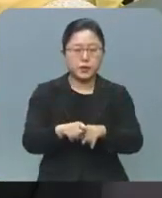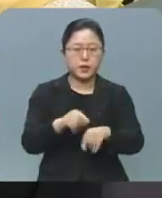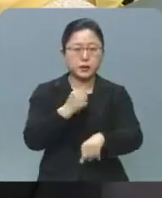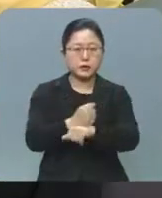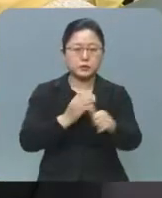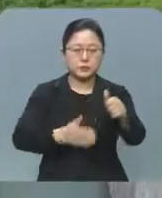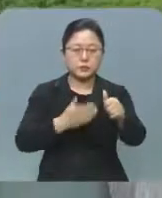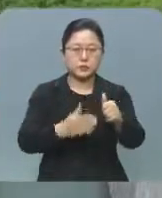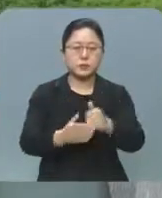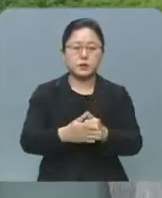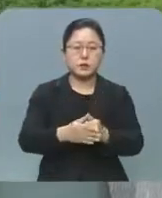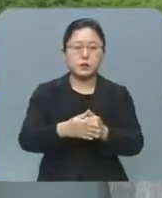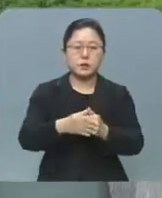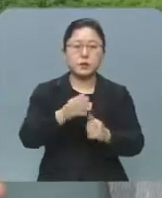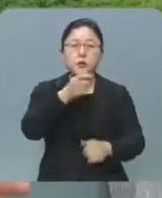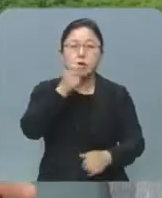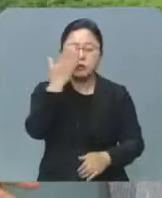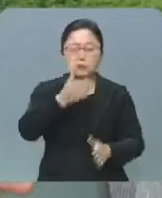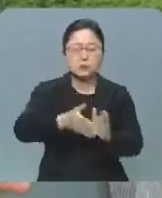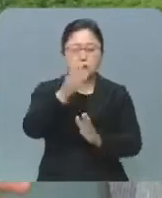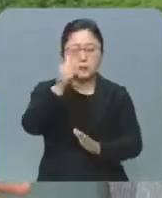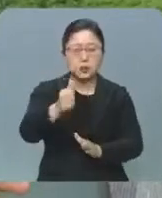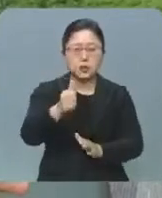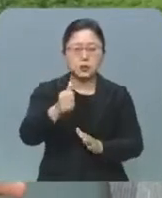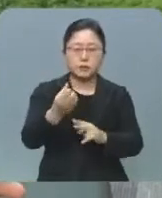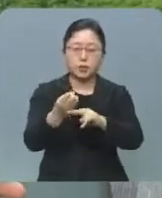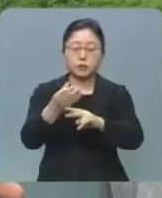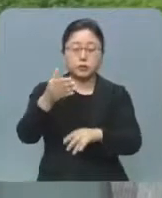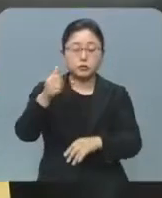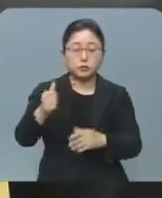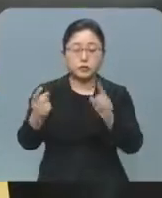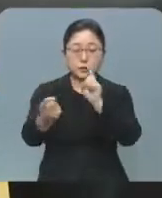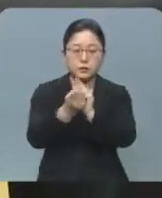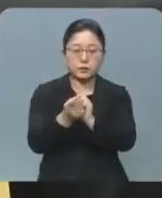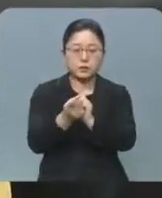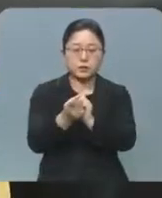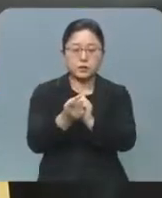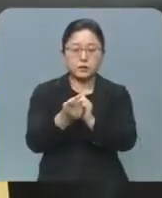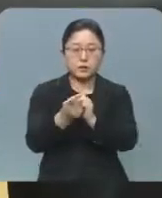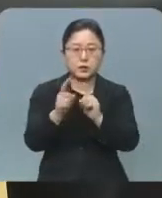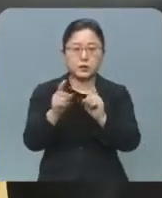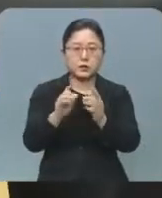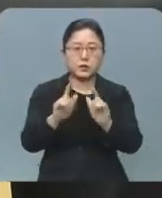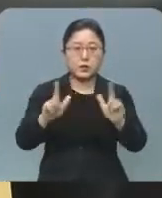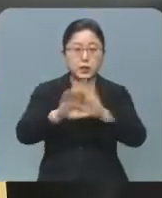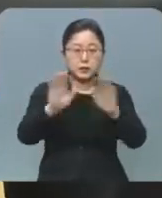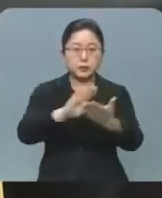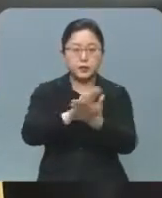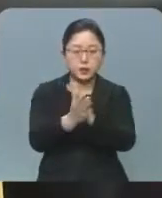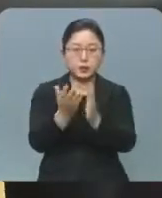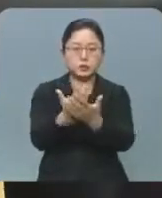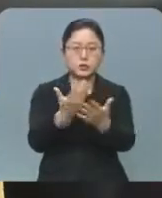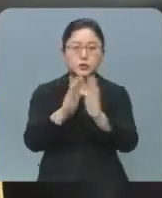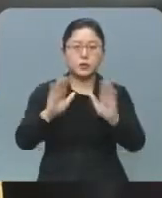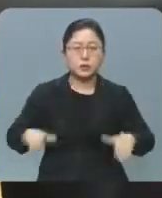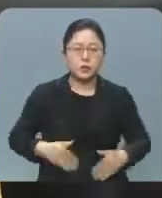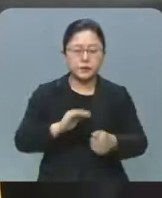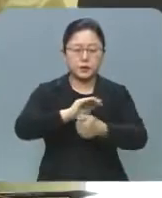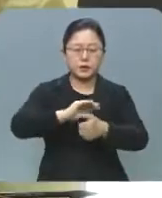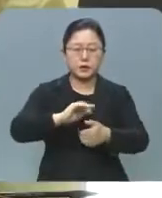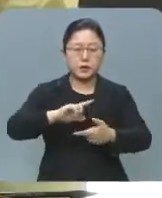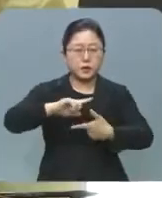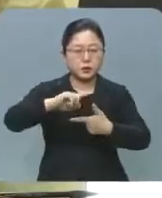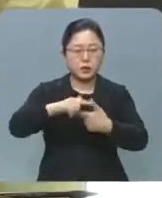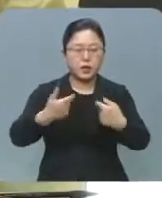당부했습니다. 권오봉 시장은 김철우 보성군수를 만난 자리에서 기후변화협약 당사국 총회는 전남과 경남의